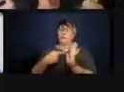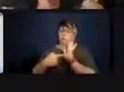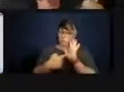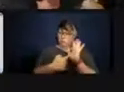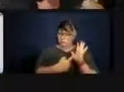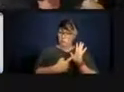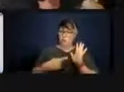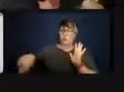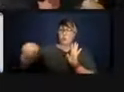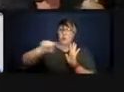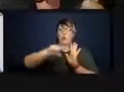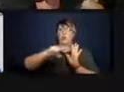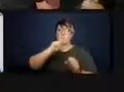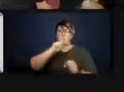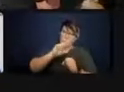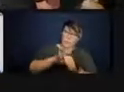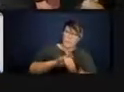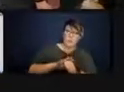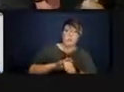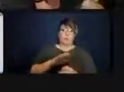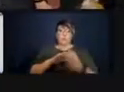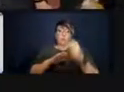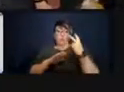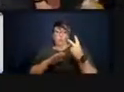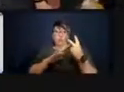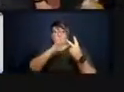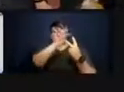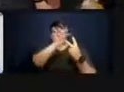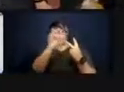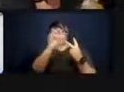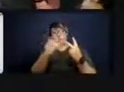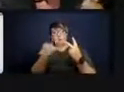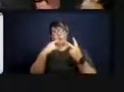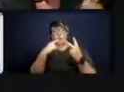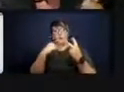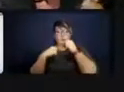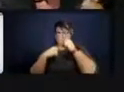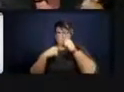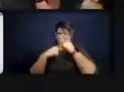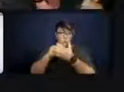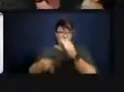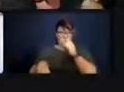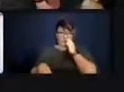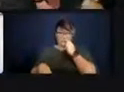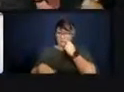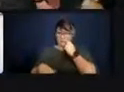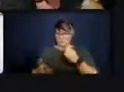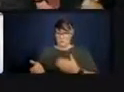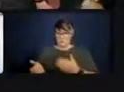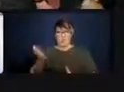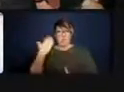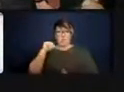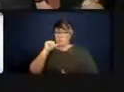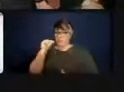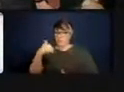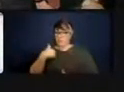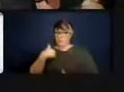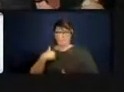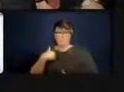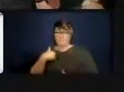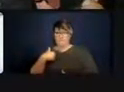Tulikuwa tunataka kuhakikisha ya kuwa tunawapa wanafunzi